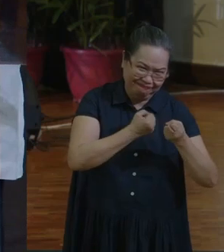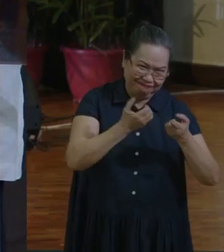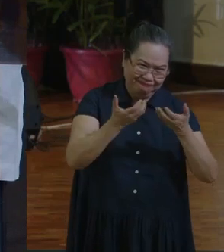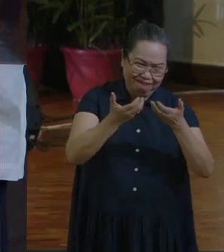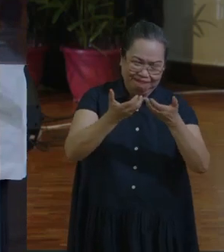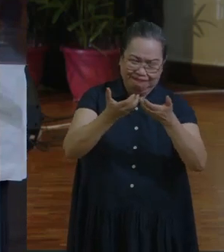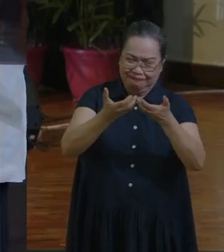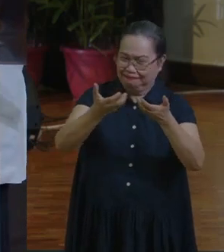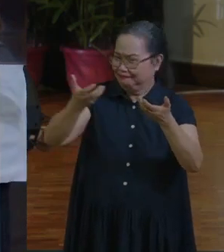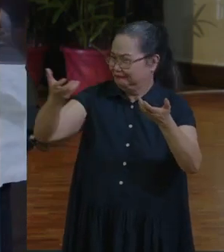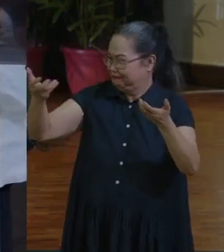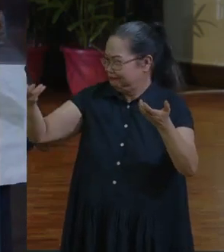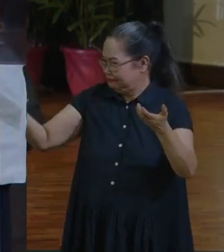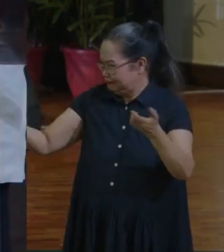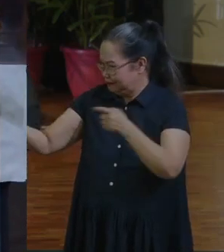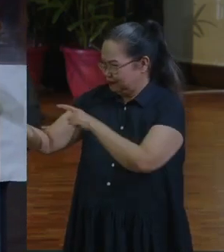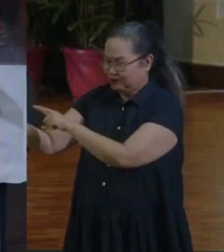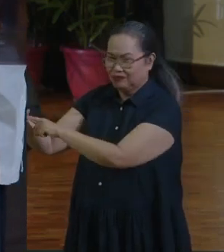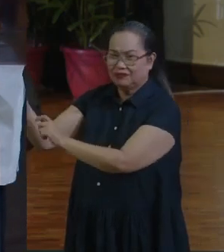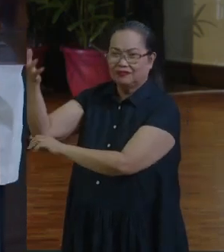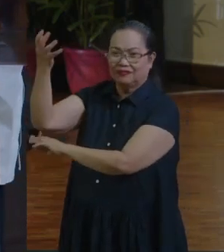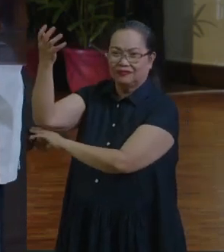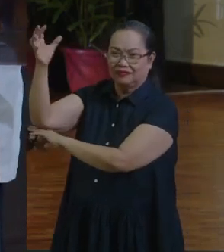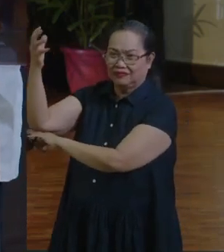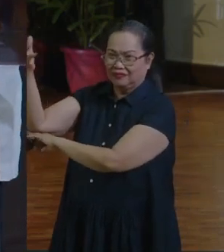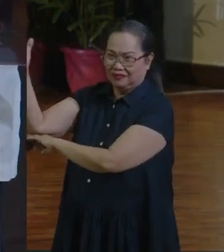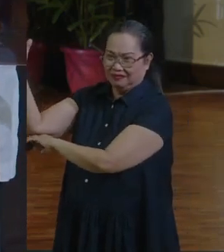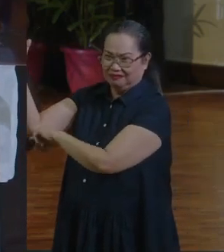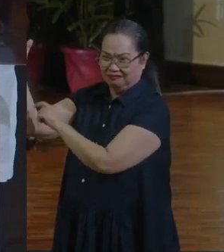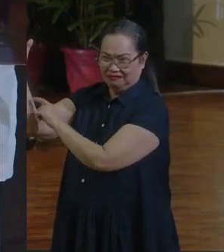hiniwalay at lumaki sa gitna ng ilang.